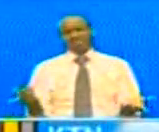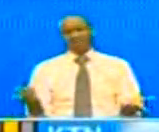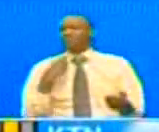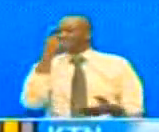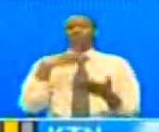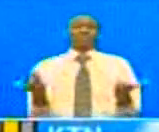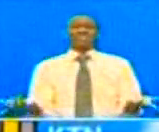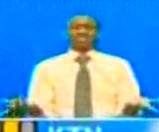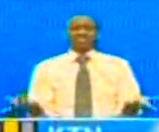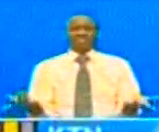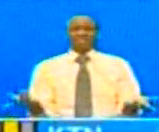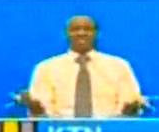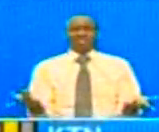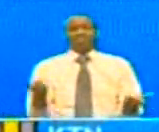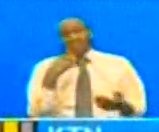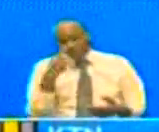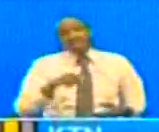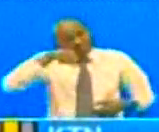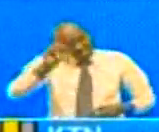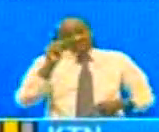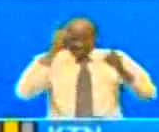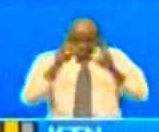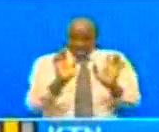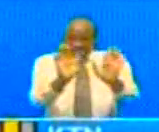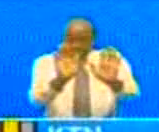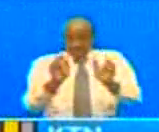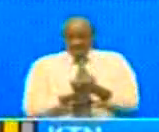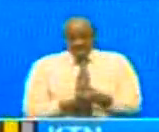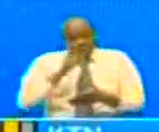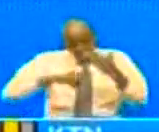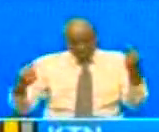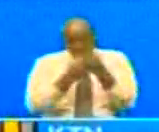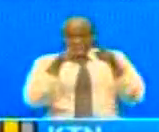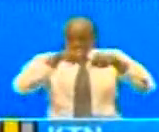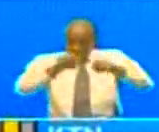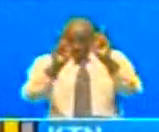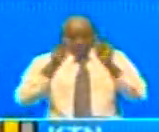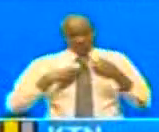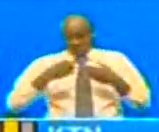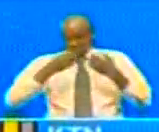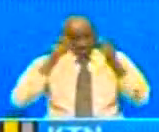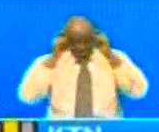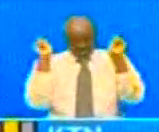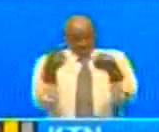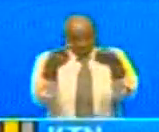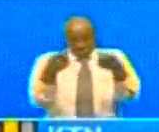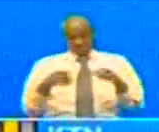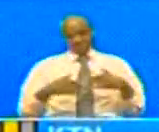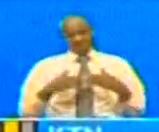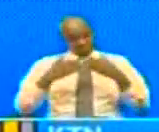Nisema nini? Sema jipeleka mwenyewe. Nilichochote kitakacho kumtokea ni sawa